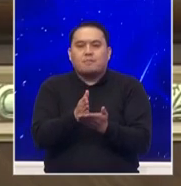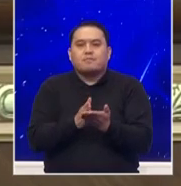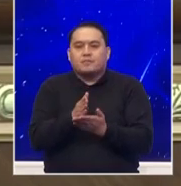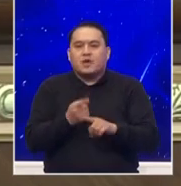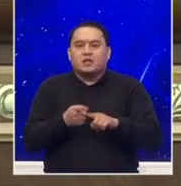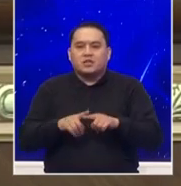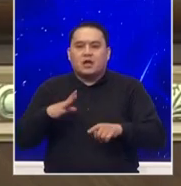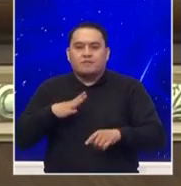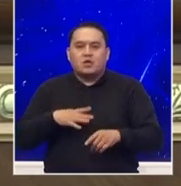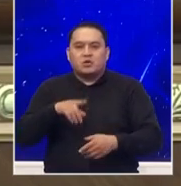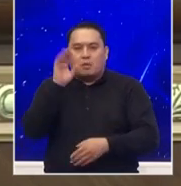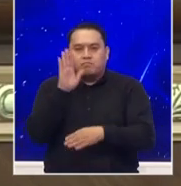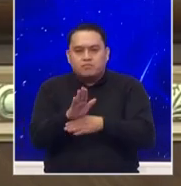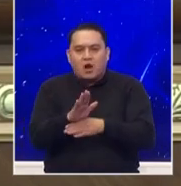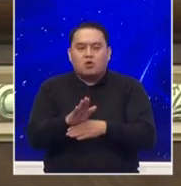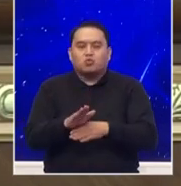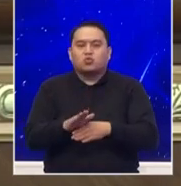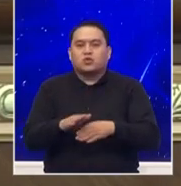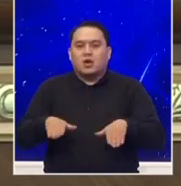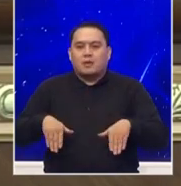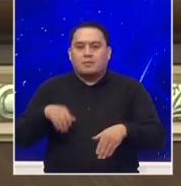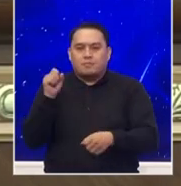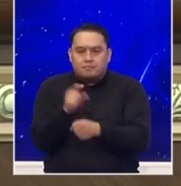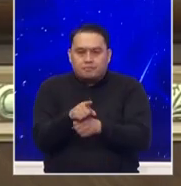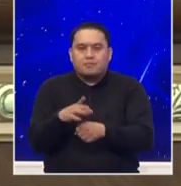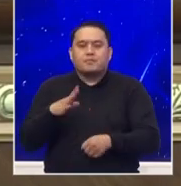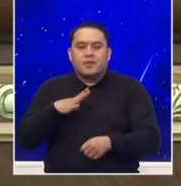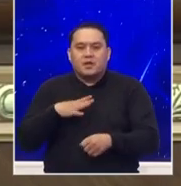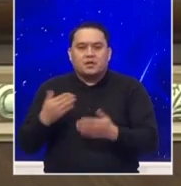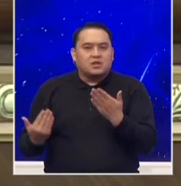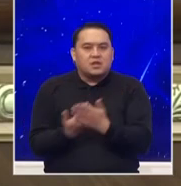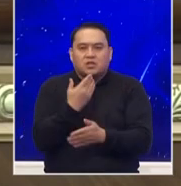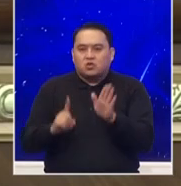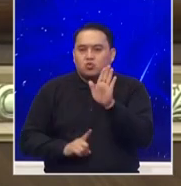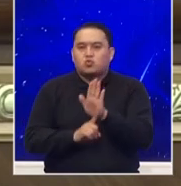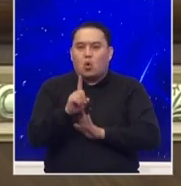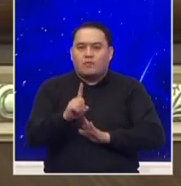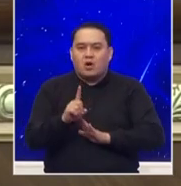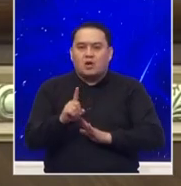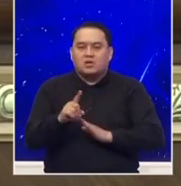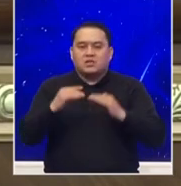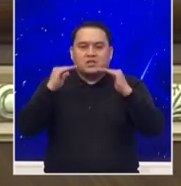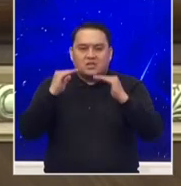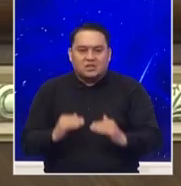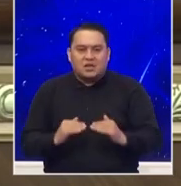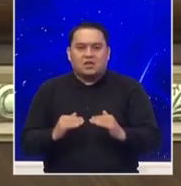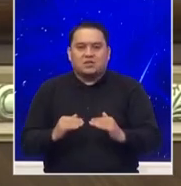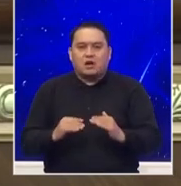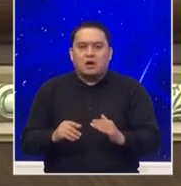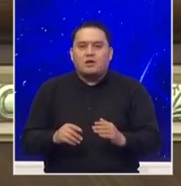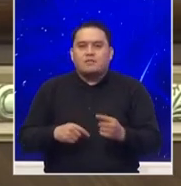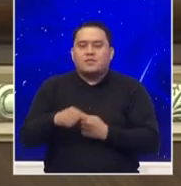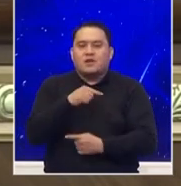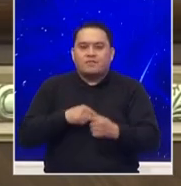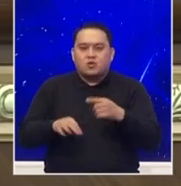политике. Я уже дал поручение перейти на регулирование с чистого листа, которое значительно снизит издержки по открытию и